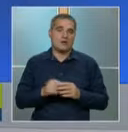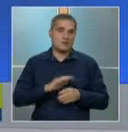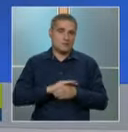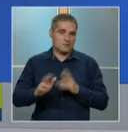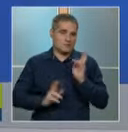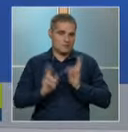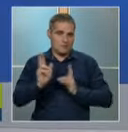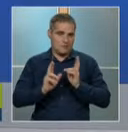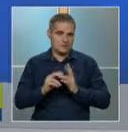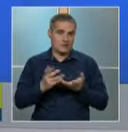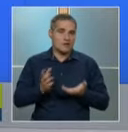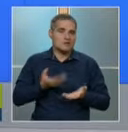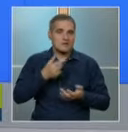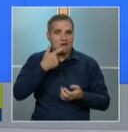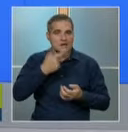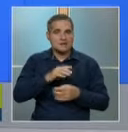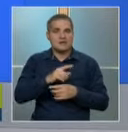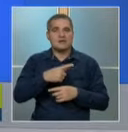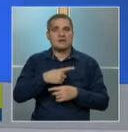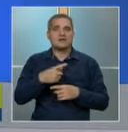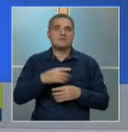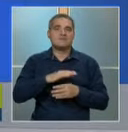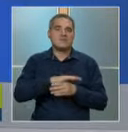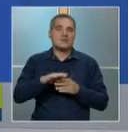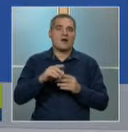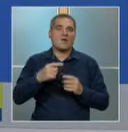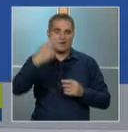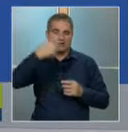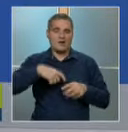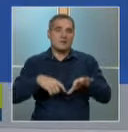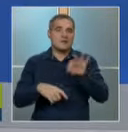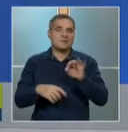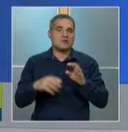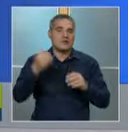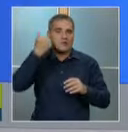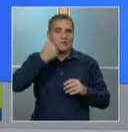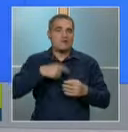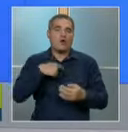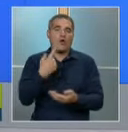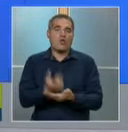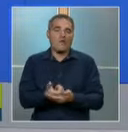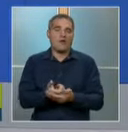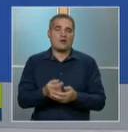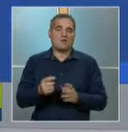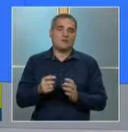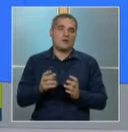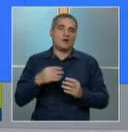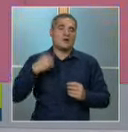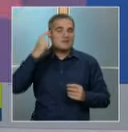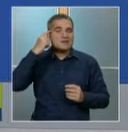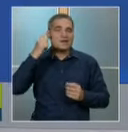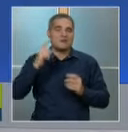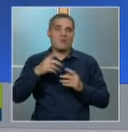съм съгласен. Както вече казах, изцяло до индивидуалния избор за това дали ще ги ползваш отговорно. И в действителност смятам,